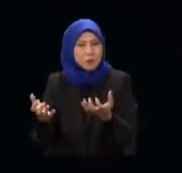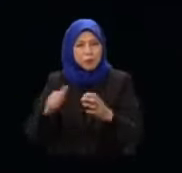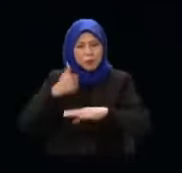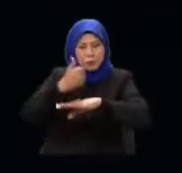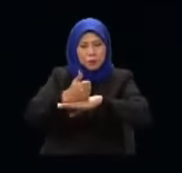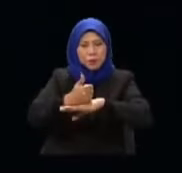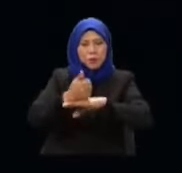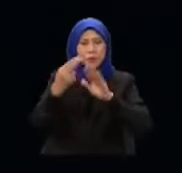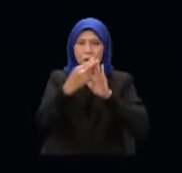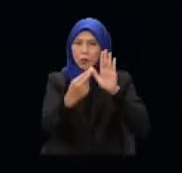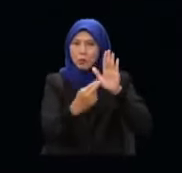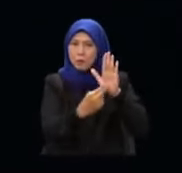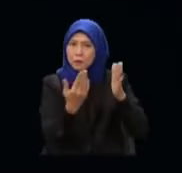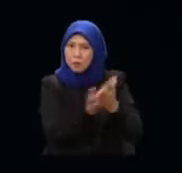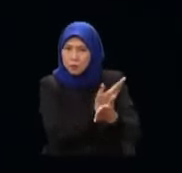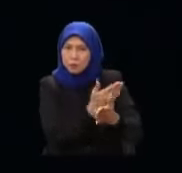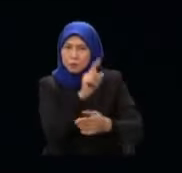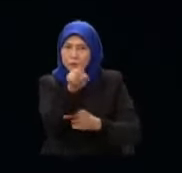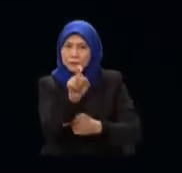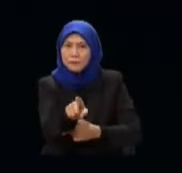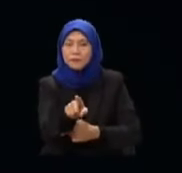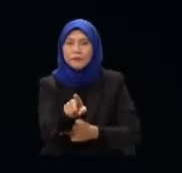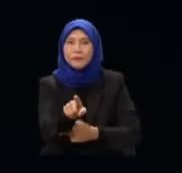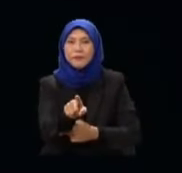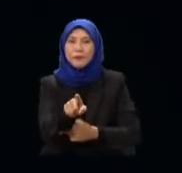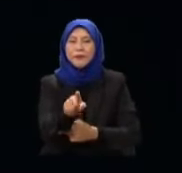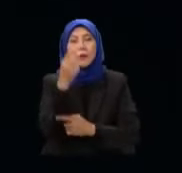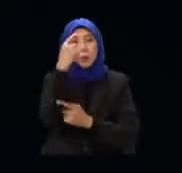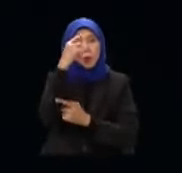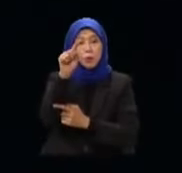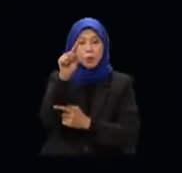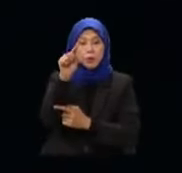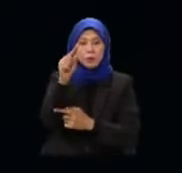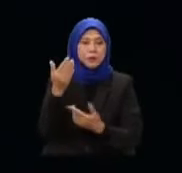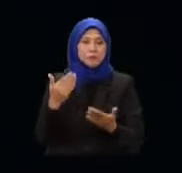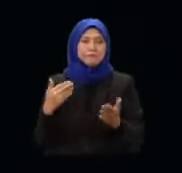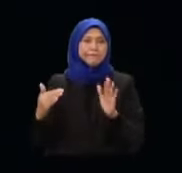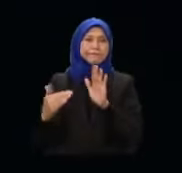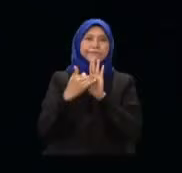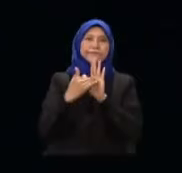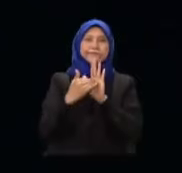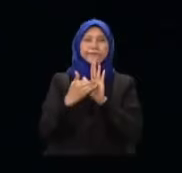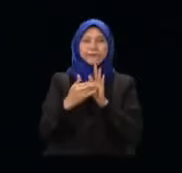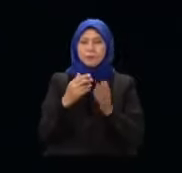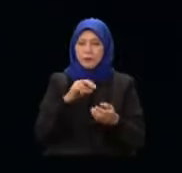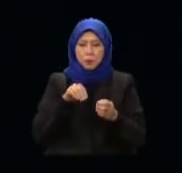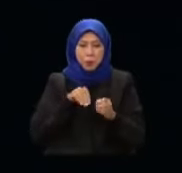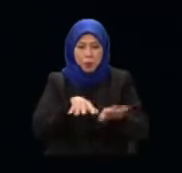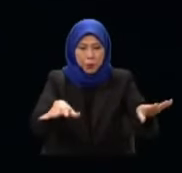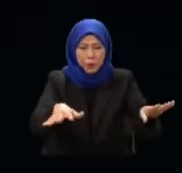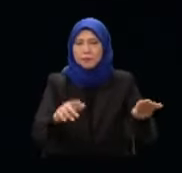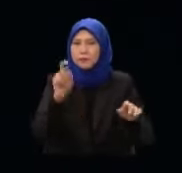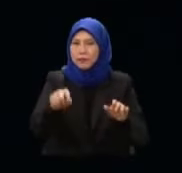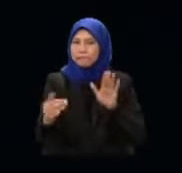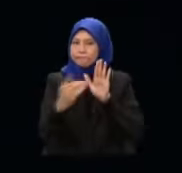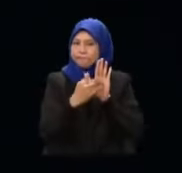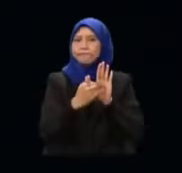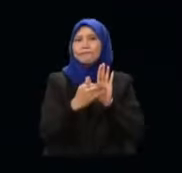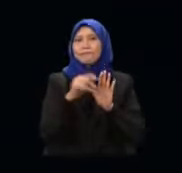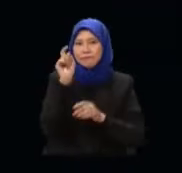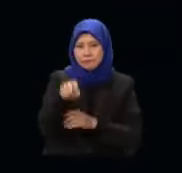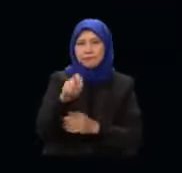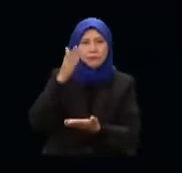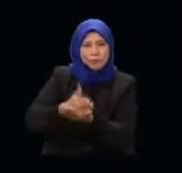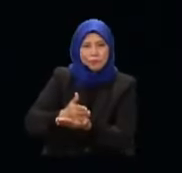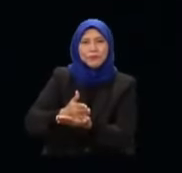mewujudkan undang-undang baru ada lama dalam pada untuk kita menyekat perkara-perkara yang tidak sehat ini daripada berlaku